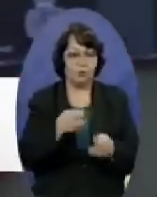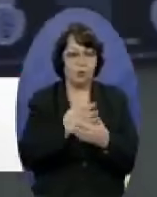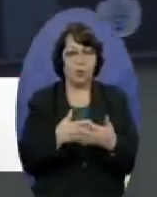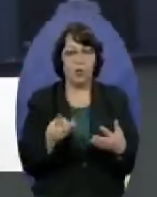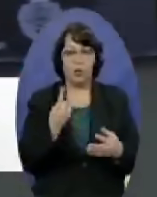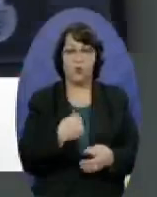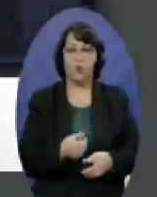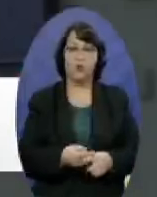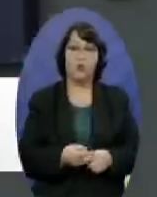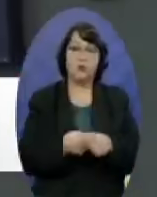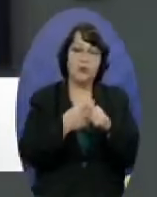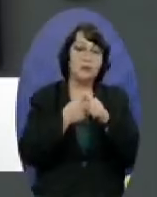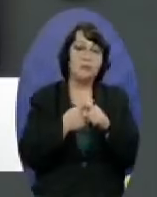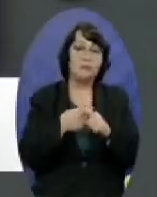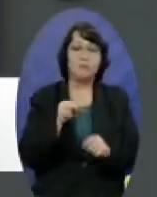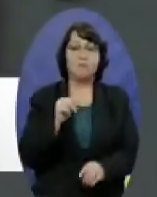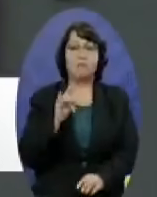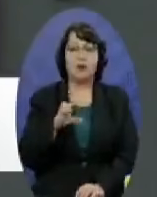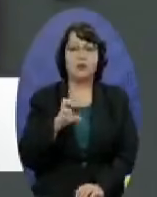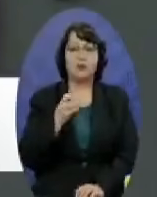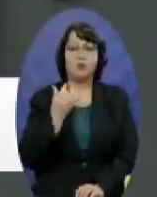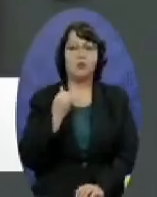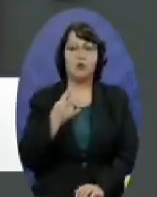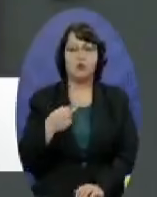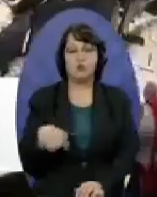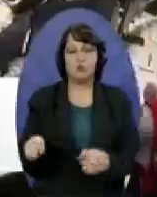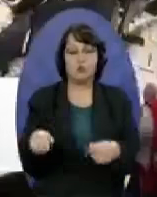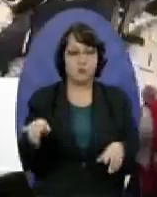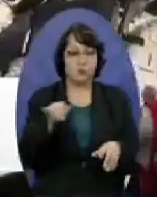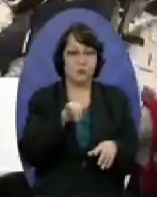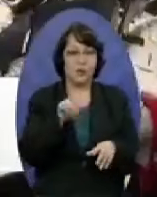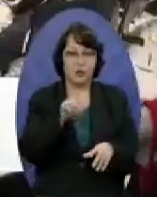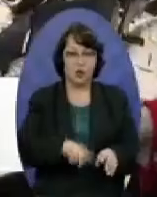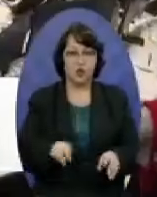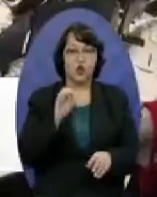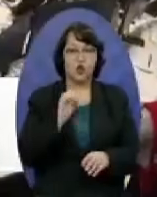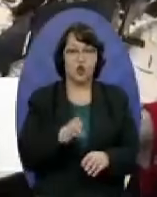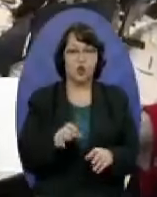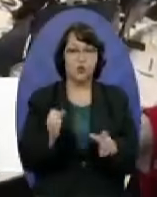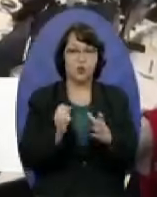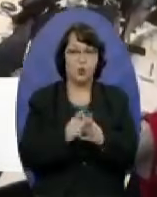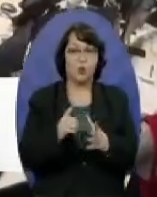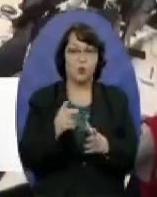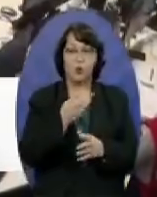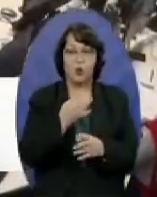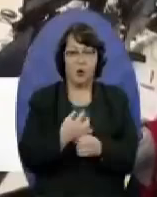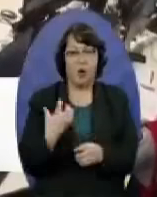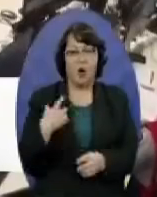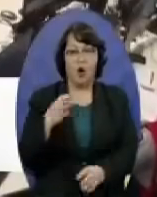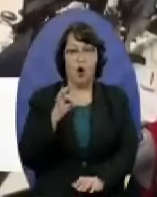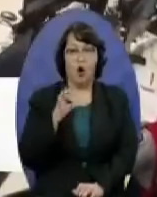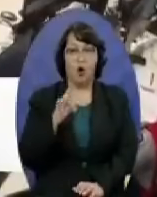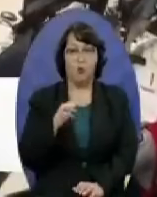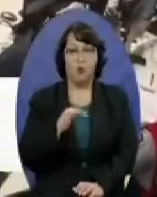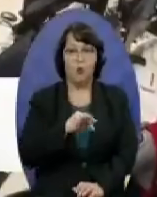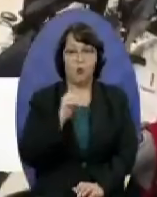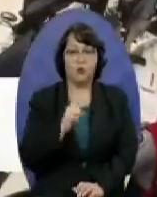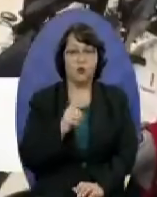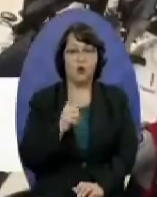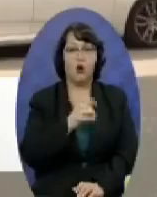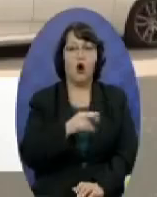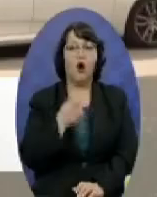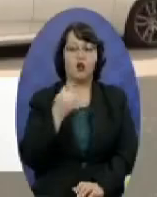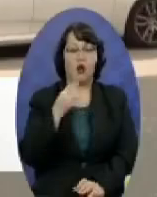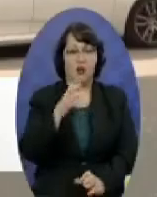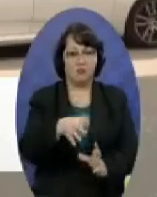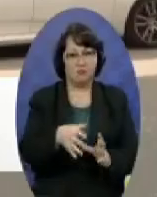байгаа. За түүнчлэн Персийн булангийн орнуудын газрын тосны экспортын чухал үүрэгтэй Ормузын хоолойг Иран хааж болзошгүй байгаа нь газрын